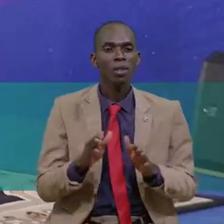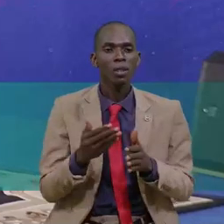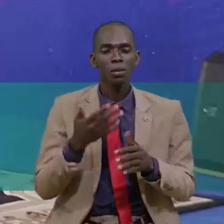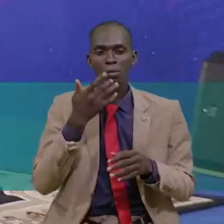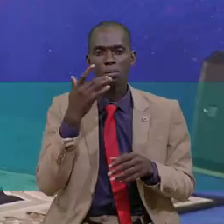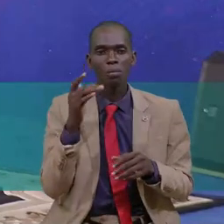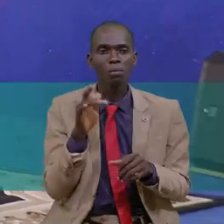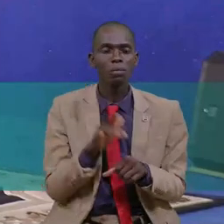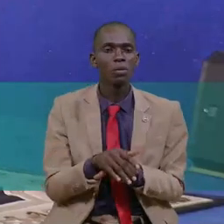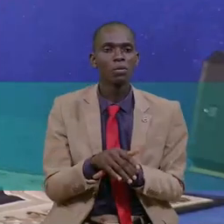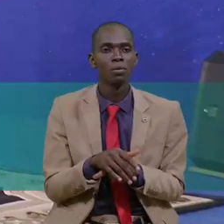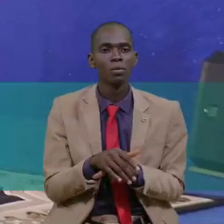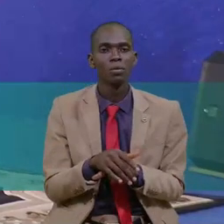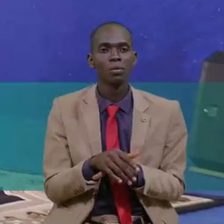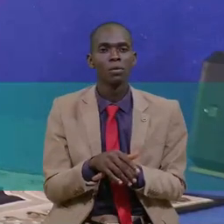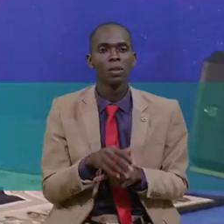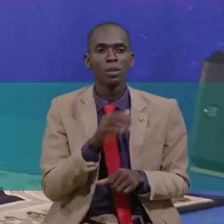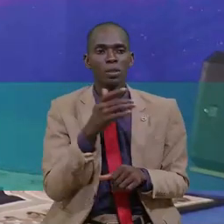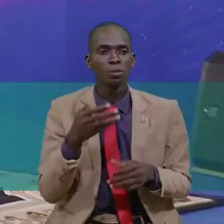dans son repos subsiste encore,